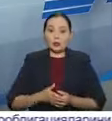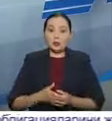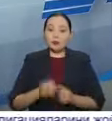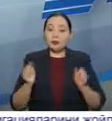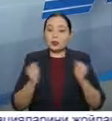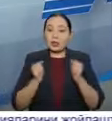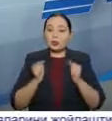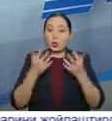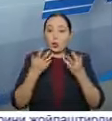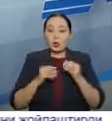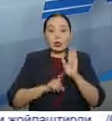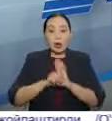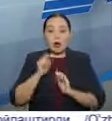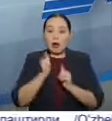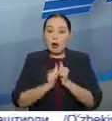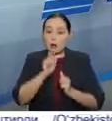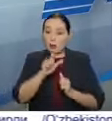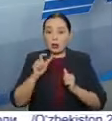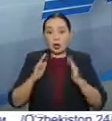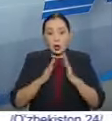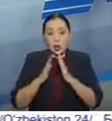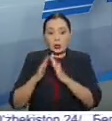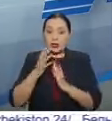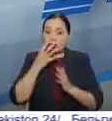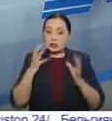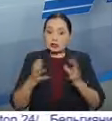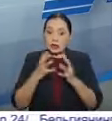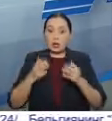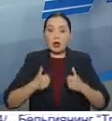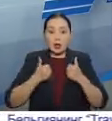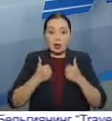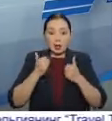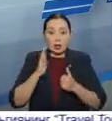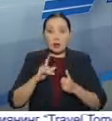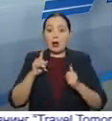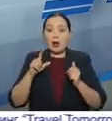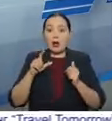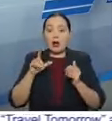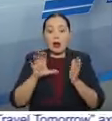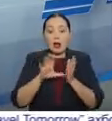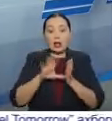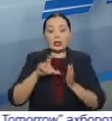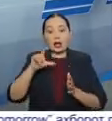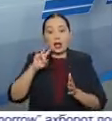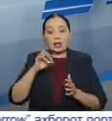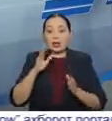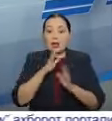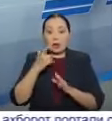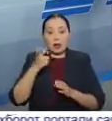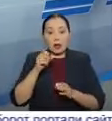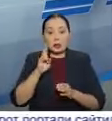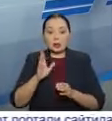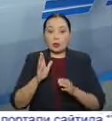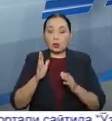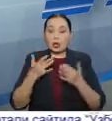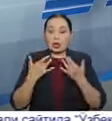sovuq iqlim boshlanishi bilan har birimiz xonadonimizni issiq saqlashga harakat qilamiz. Bu esa elektr energiya va tabiiy gazga bo'lgan ehtiyojni